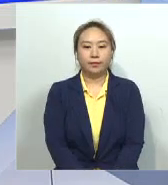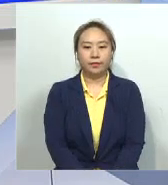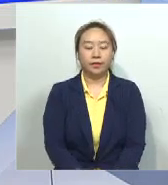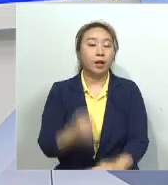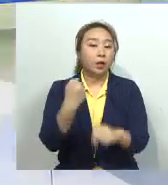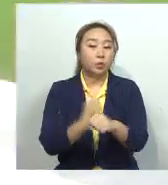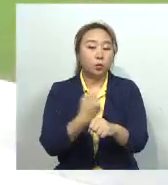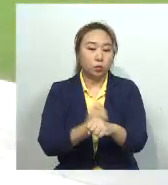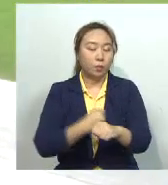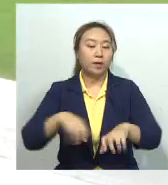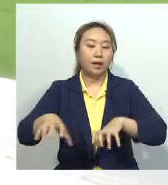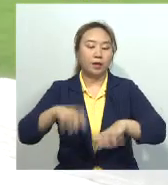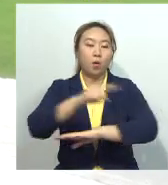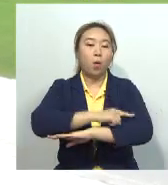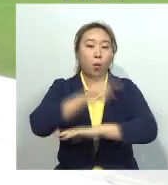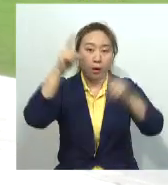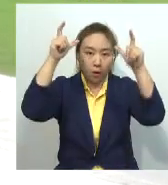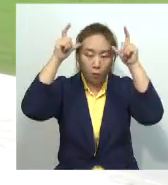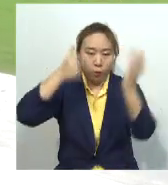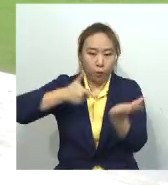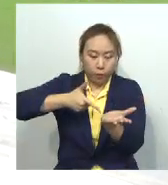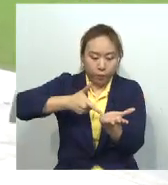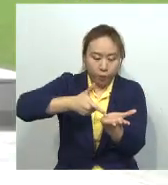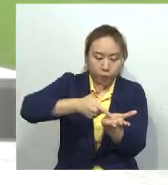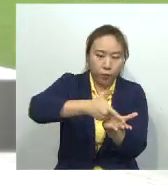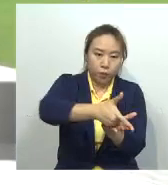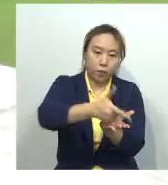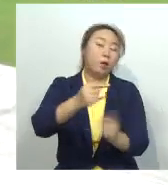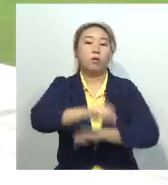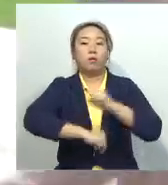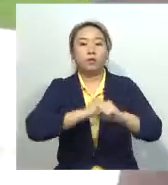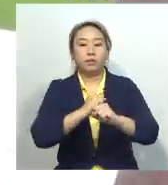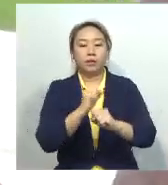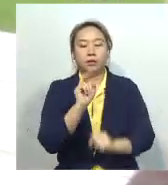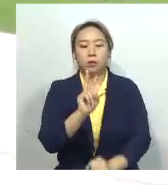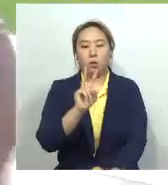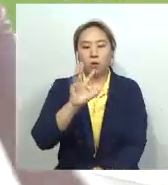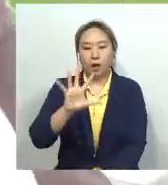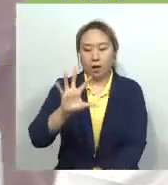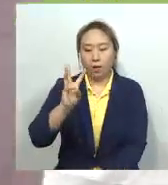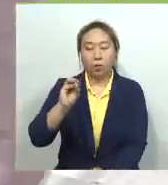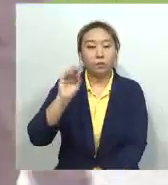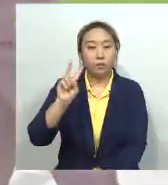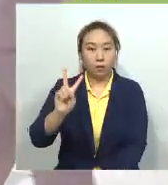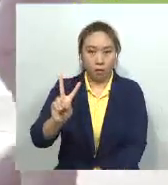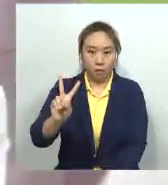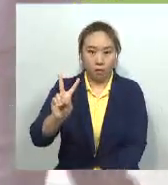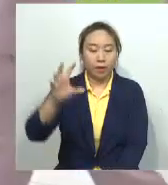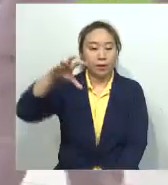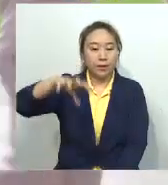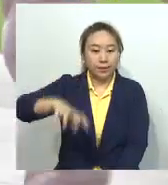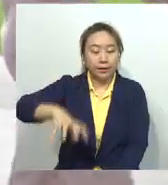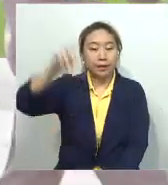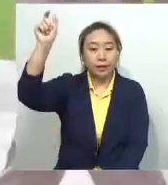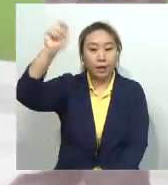โดยในการซ้อมใหญ่งานพระราชพิธีพืชมงคลจรดพระนางครรภ์แรกนาขวัญประจำปีพุทธศักราช2562ณมณฑล